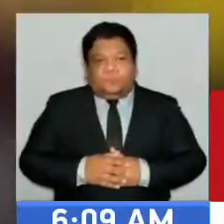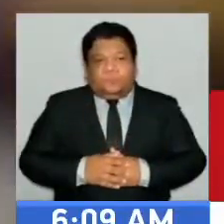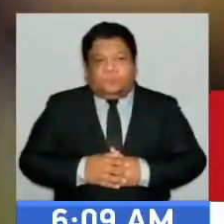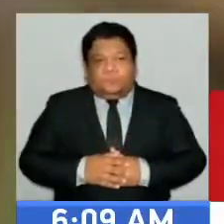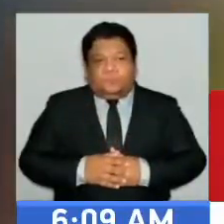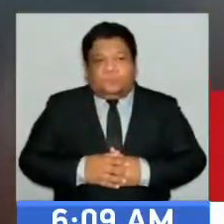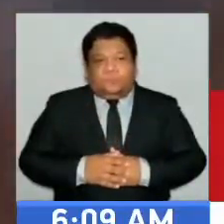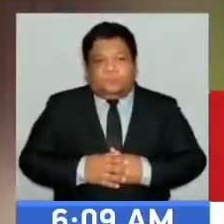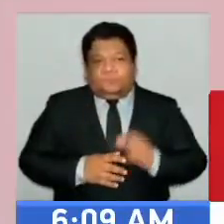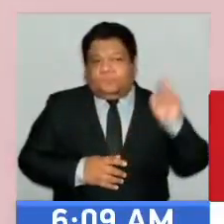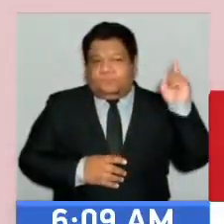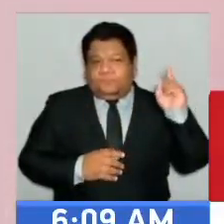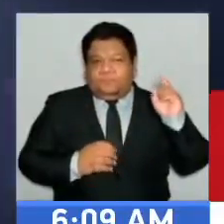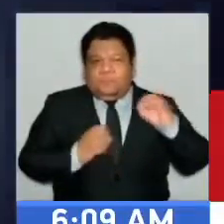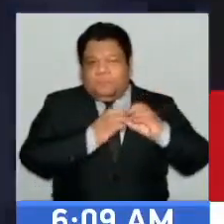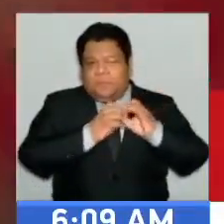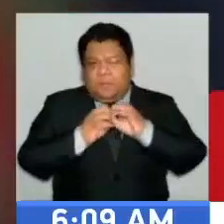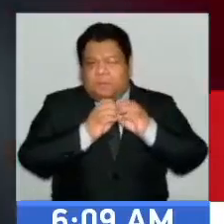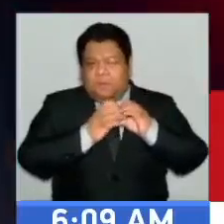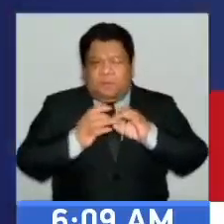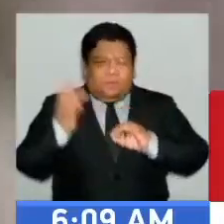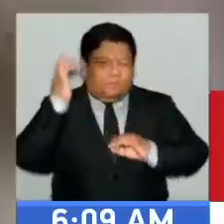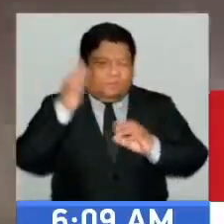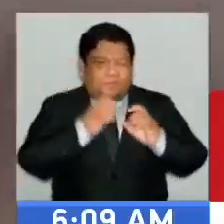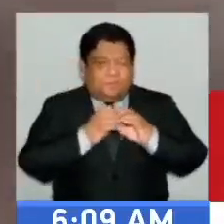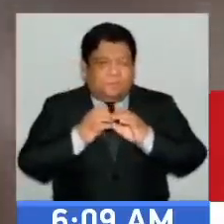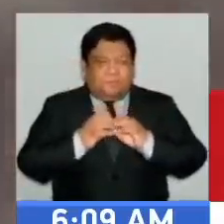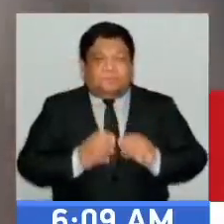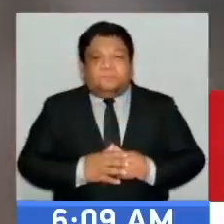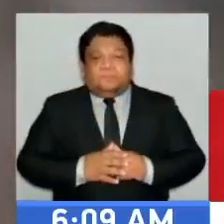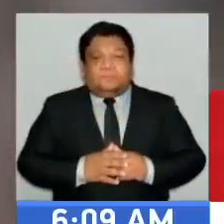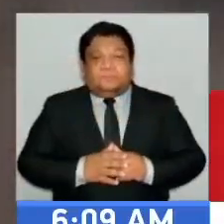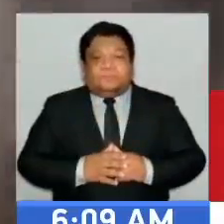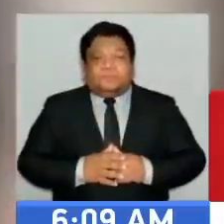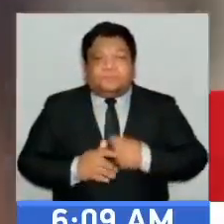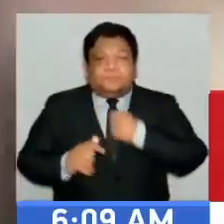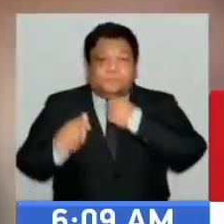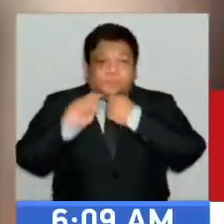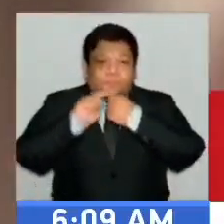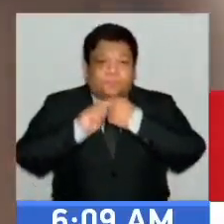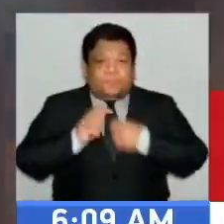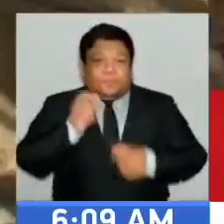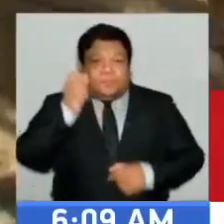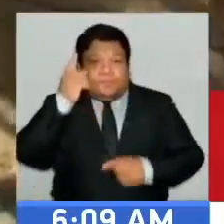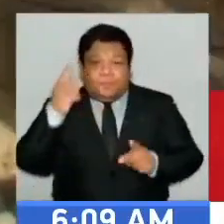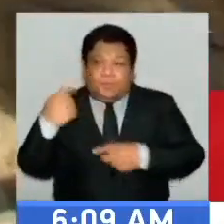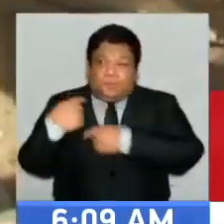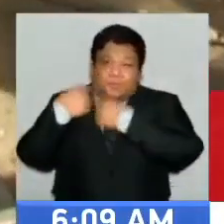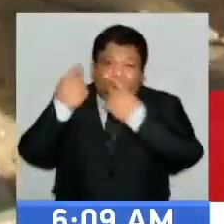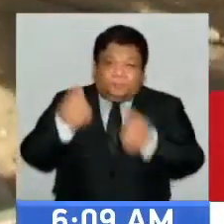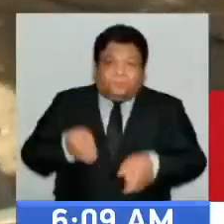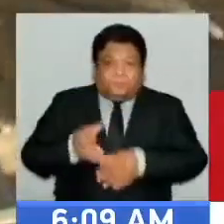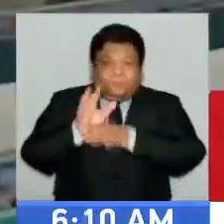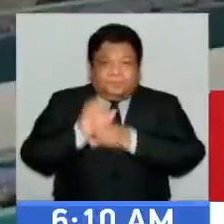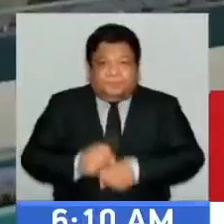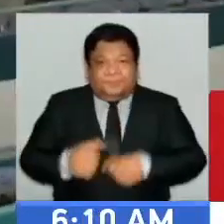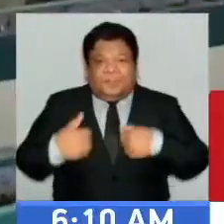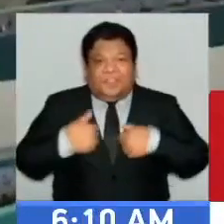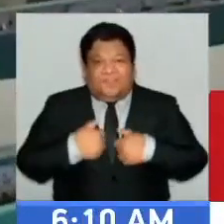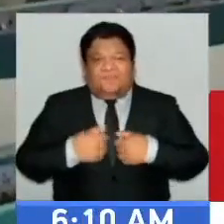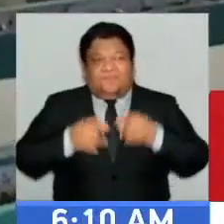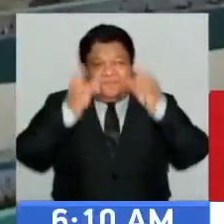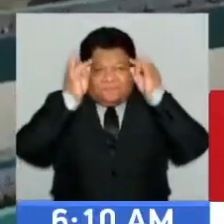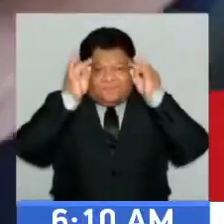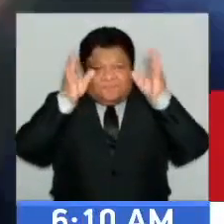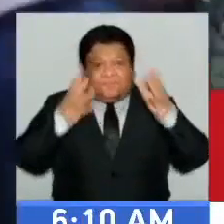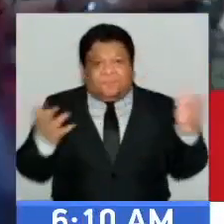Hindi na bago tuwing eleksyon ang mga insidente ng karahasan at hindi lang yan tuwing national elections. Posible rin sa barangay at sangguniang